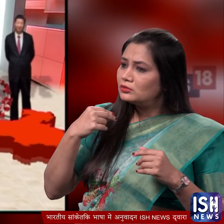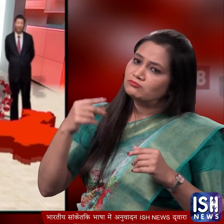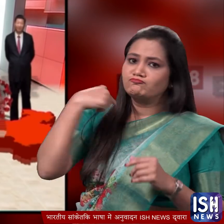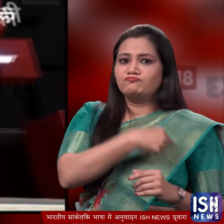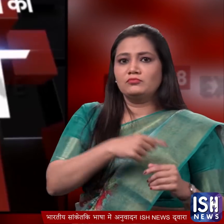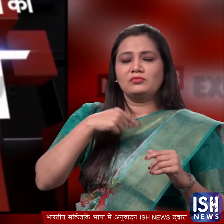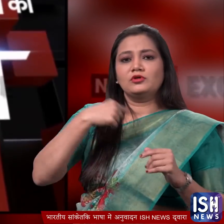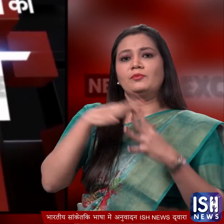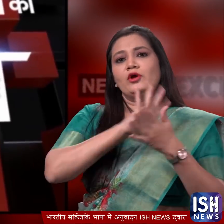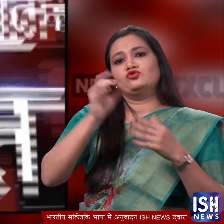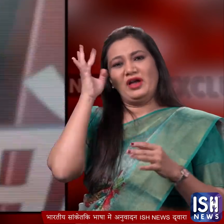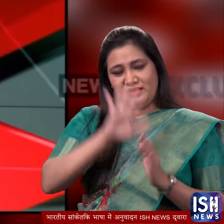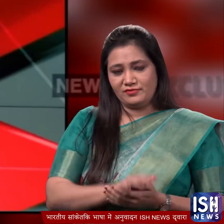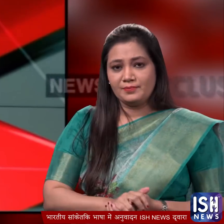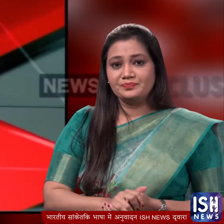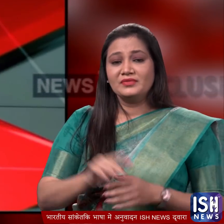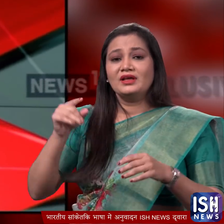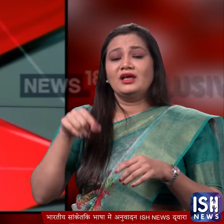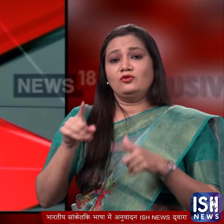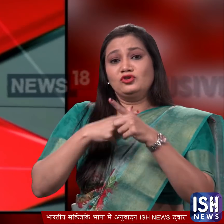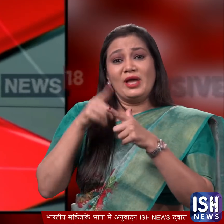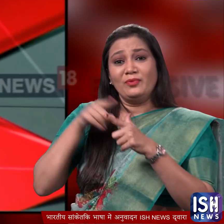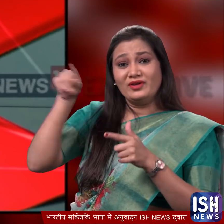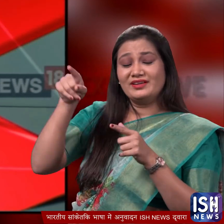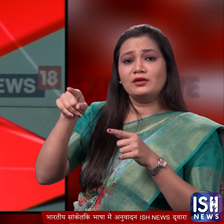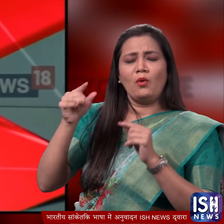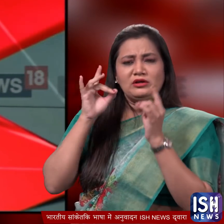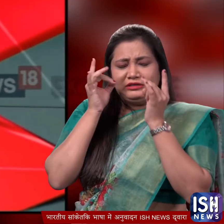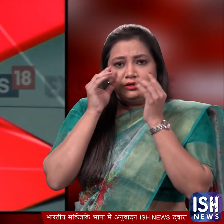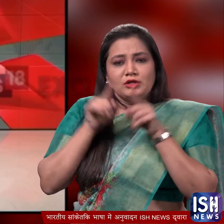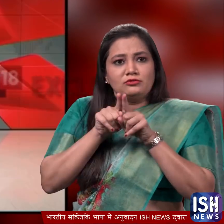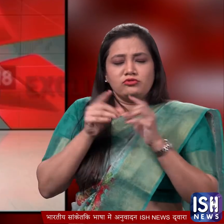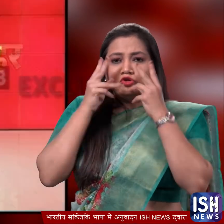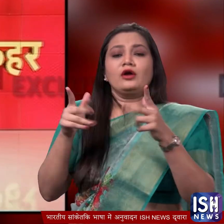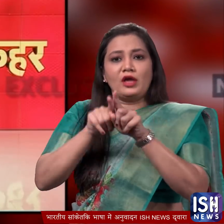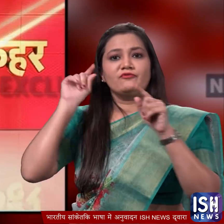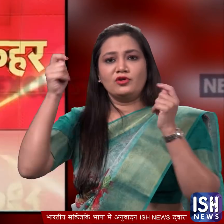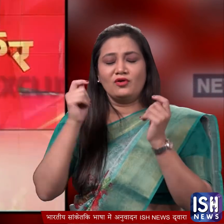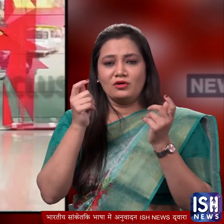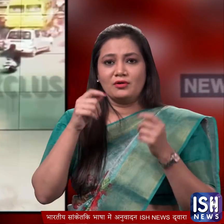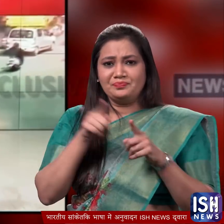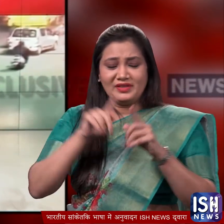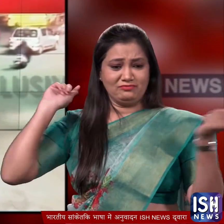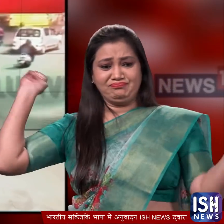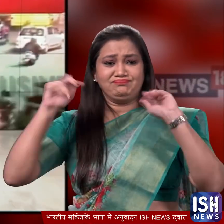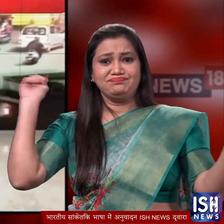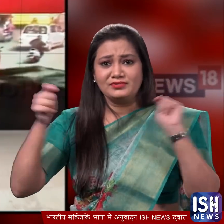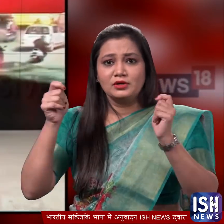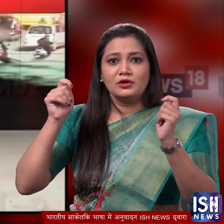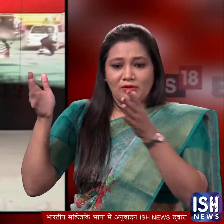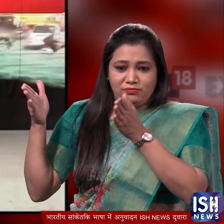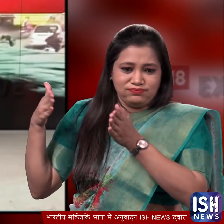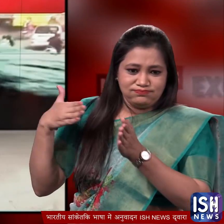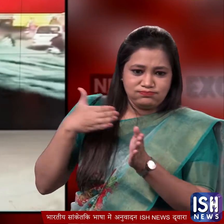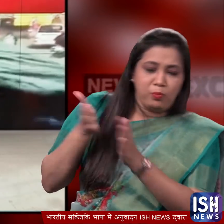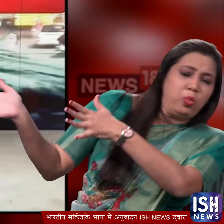चीन के रवैये से नाराज है। जयपुर से दिल दहला देने वाला एक वीडियो सामने आया, जहां एक तेज रफ्तार ट्रक अचानक ही भीड़-भाड़ वाली